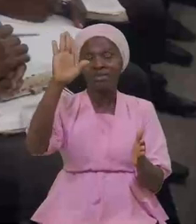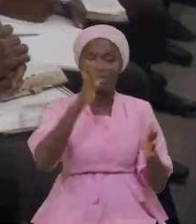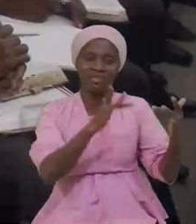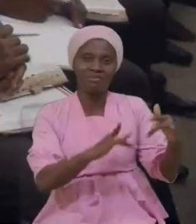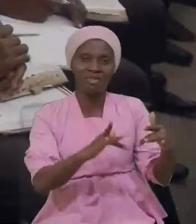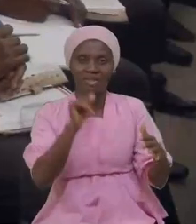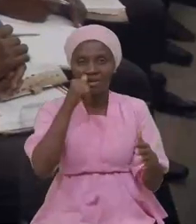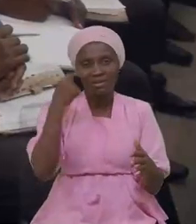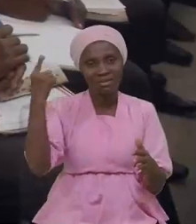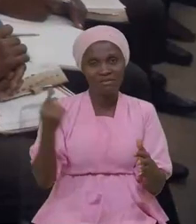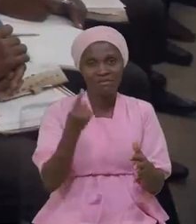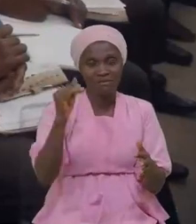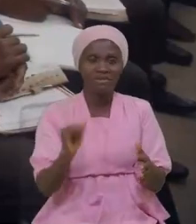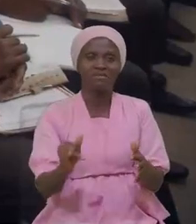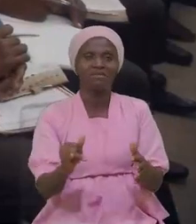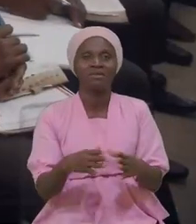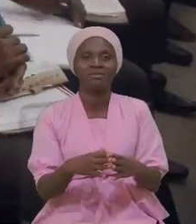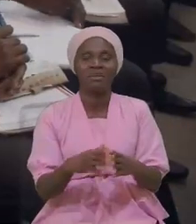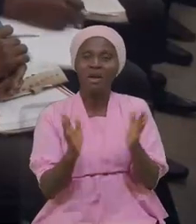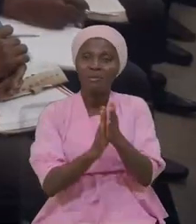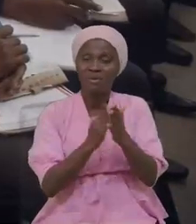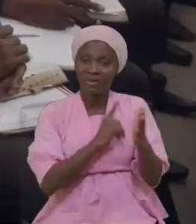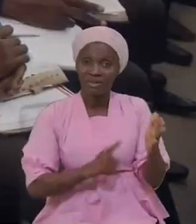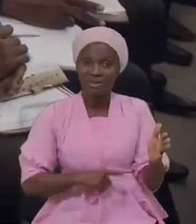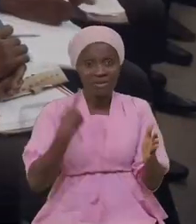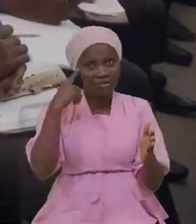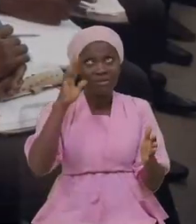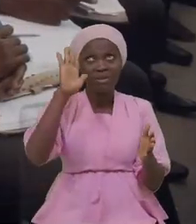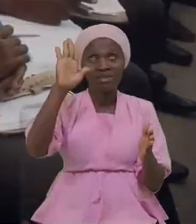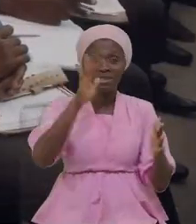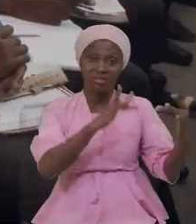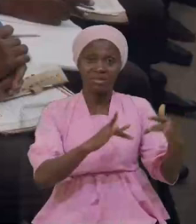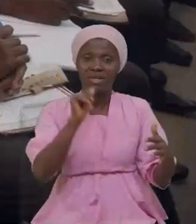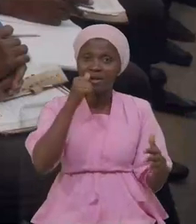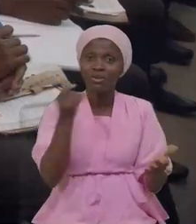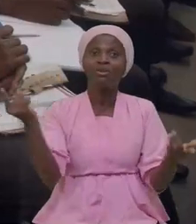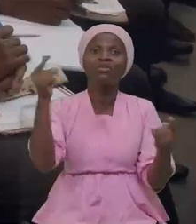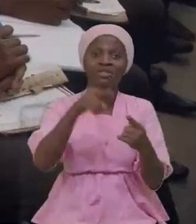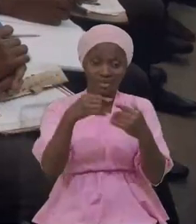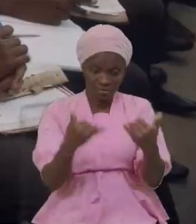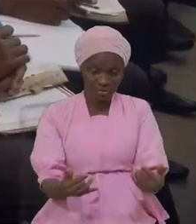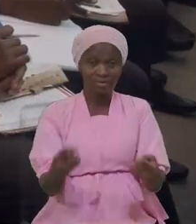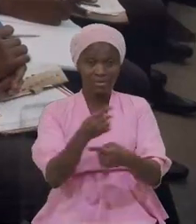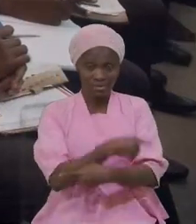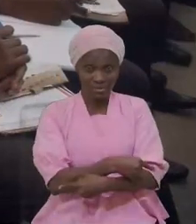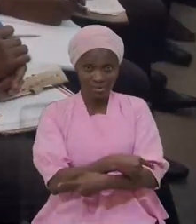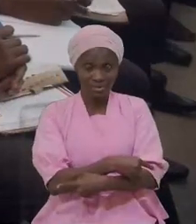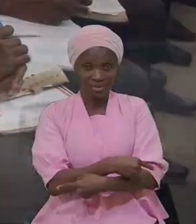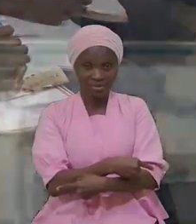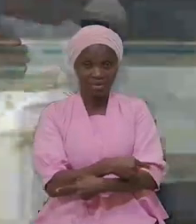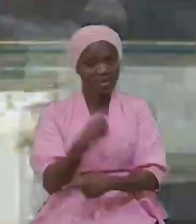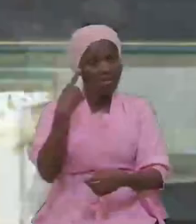miséricorde dure jusqu'à ce jour. Louez l'Éternel, car sa miséricorde s'étend jusqu'à demain.